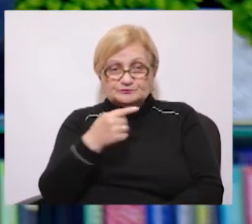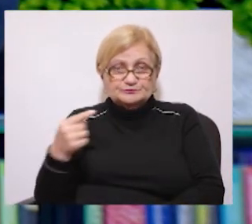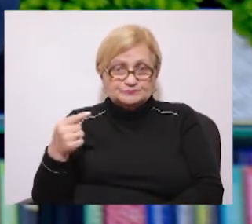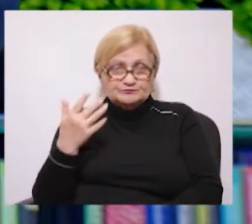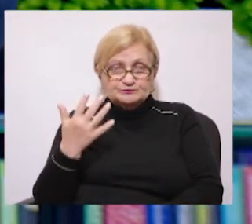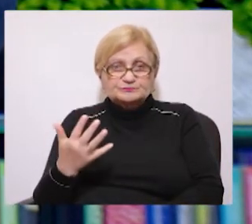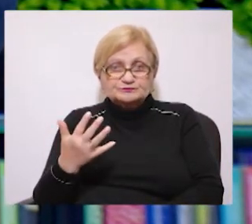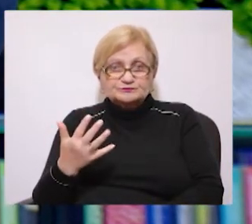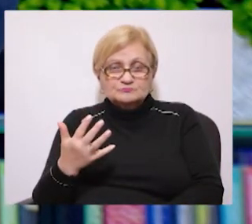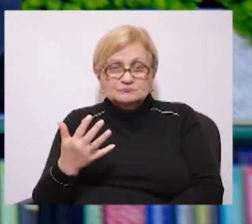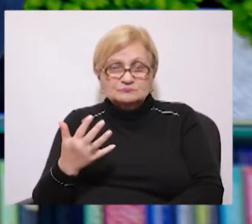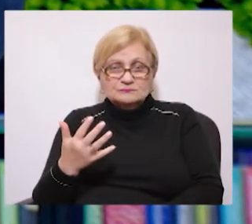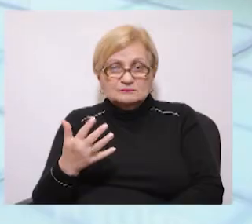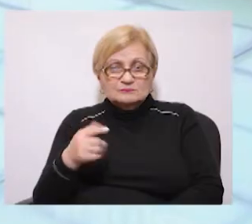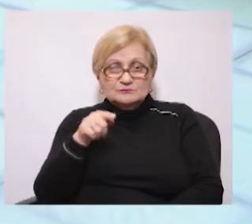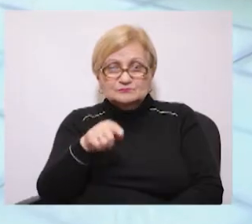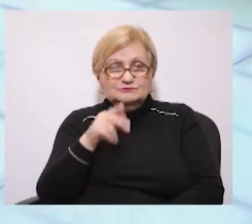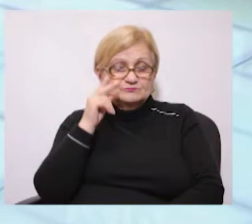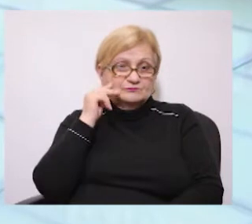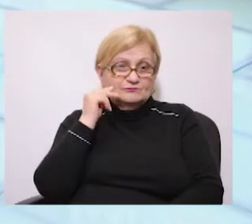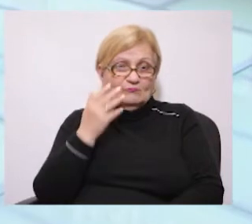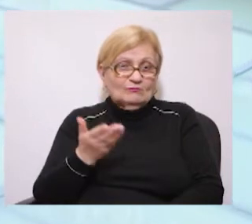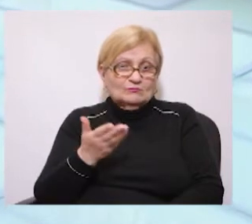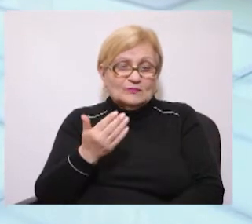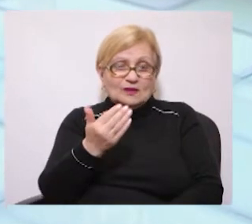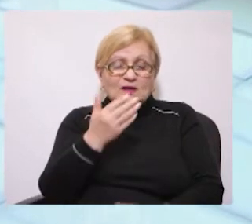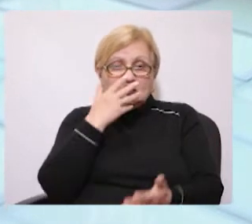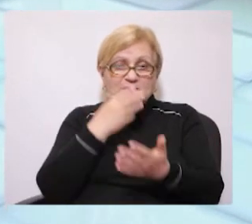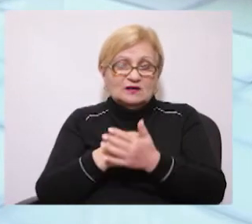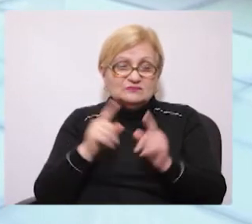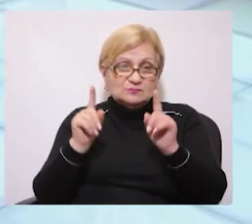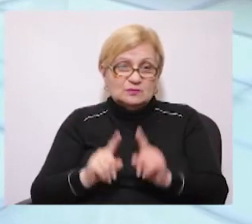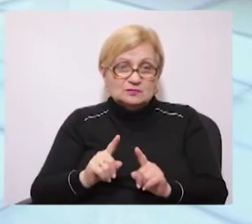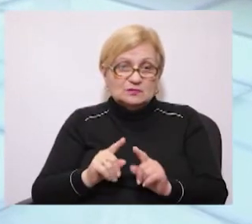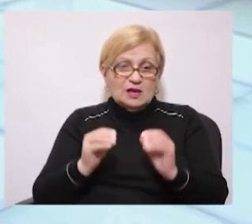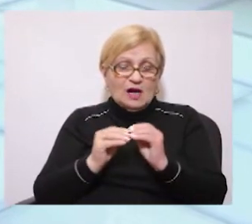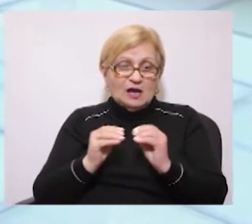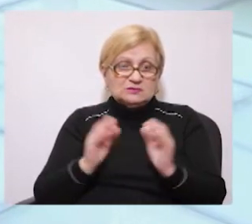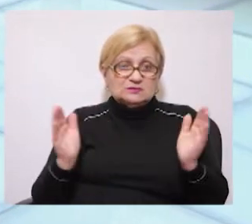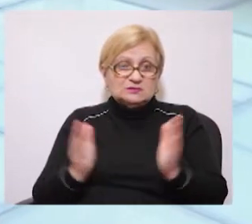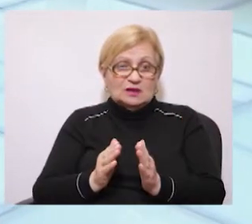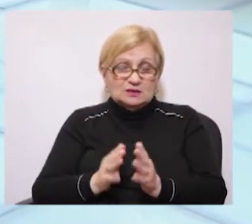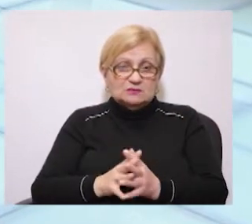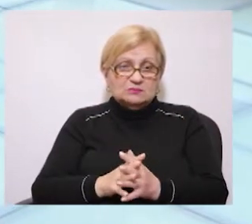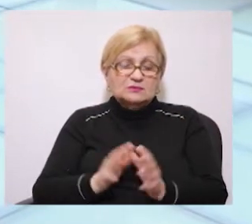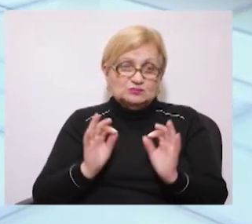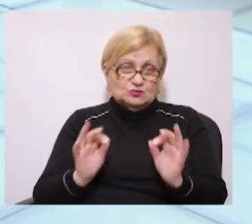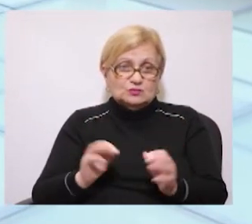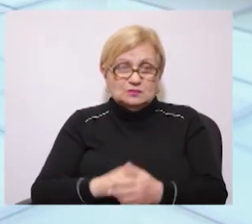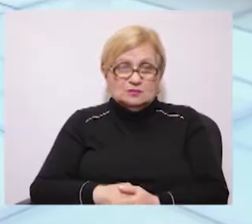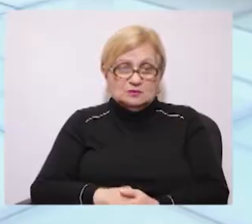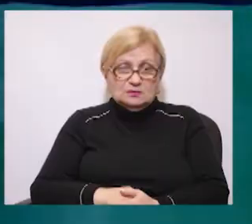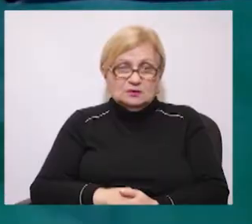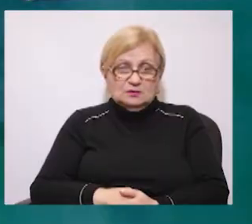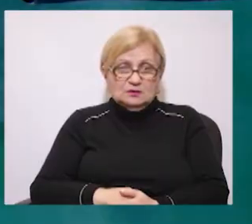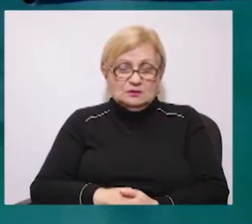5 არის ის რიცხვი, რომელიც თავის მოდულზე 10-ით ნაკლებია. სწორია? დიახ, მინუს